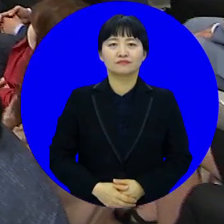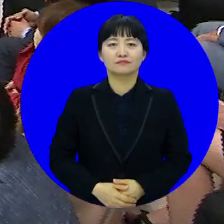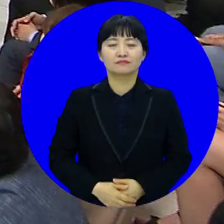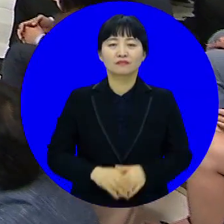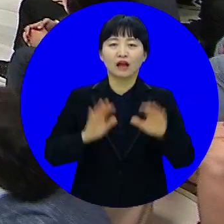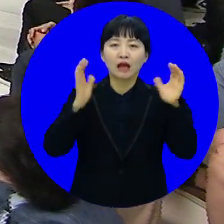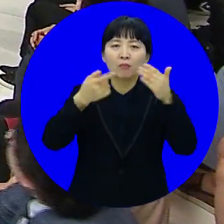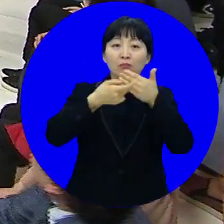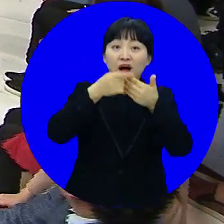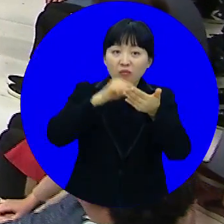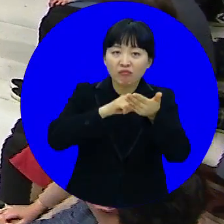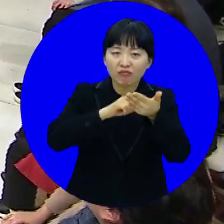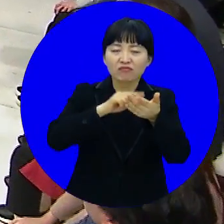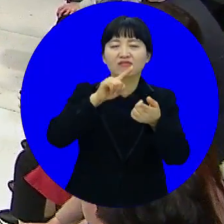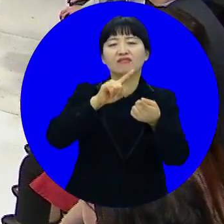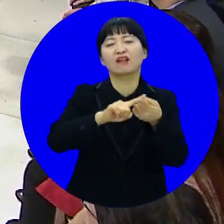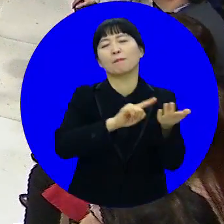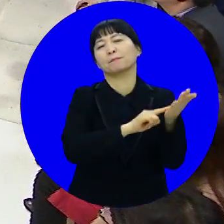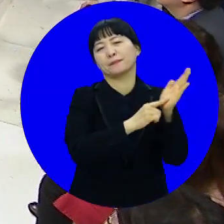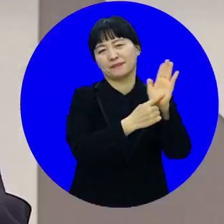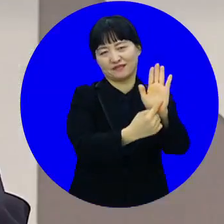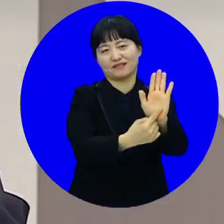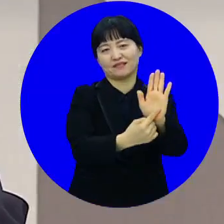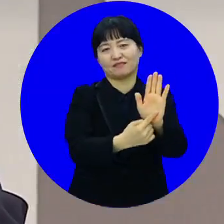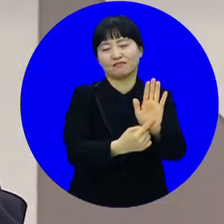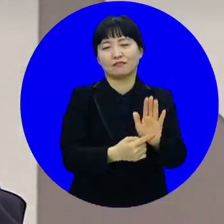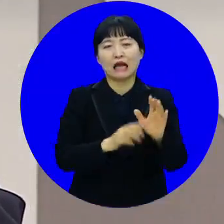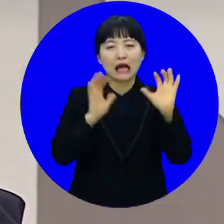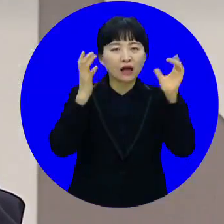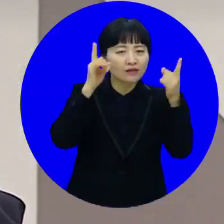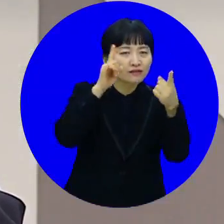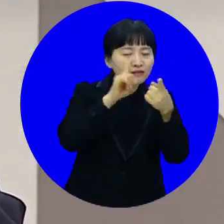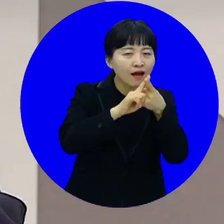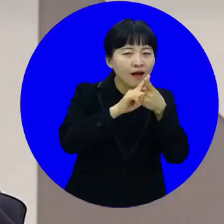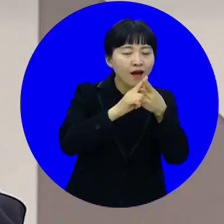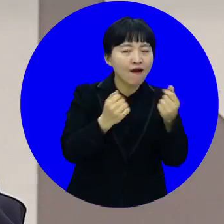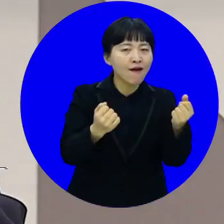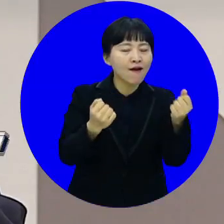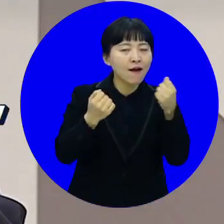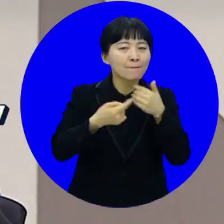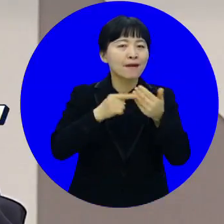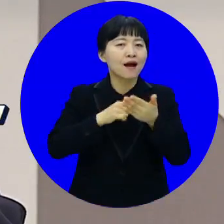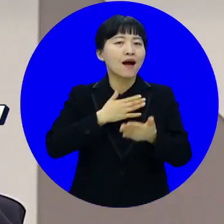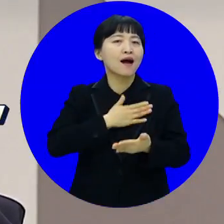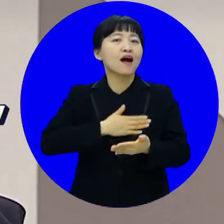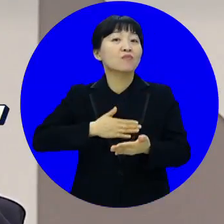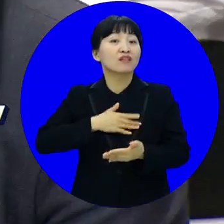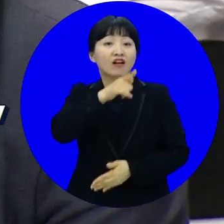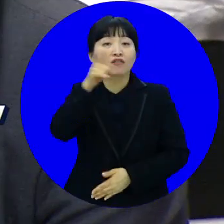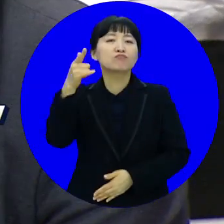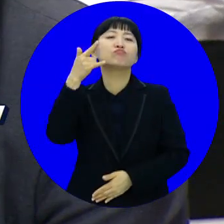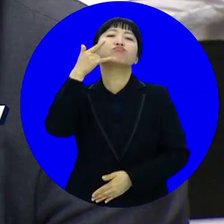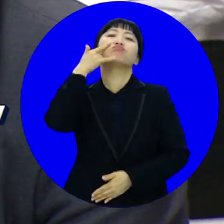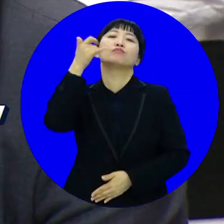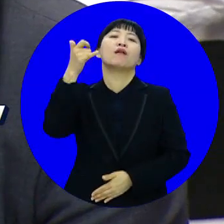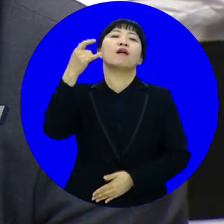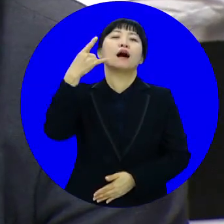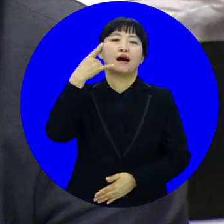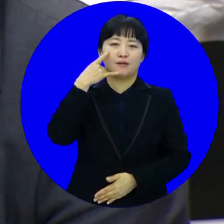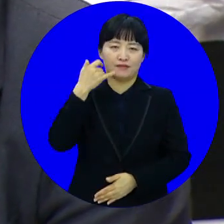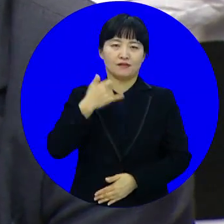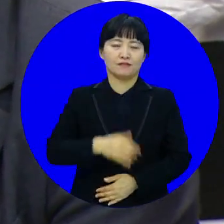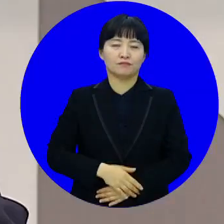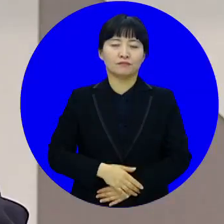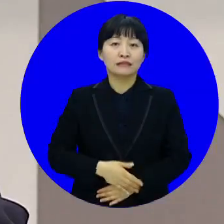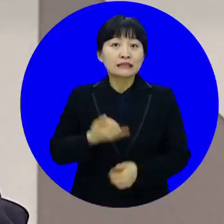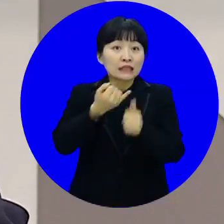마음이 저렇군요. 네. 사실은 그 아동에 있어서 건강한 정서 발달의 두 축은 부모, 즉 엄마와 아빠입니다. 부모가